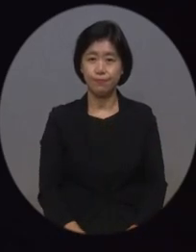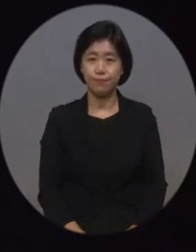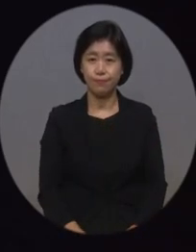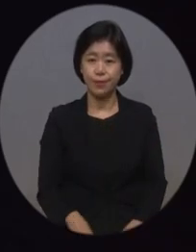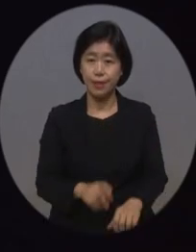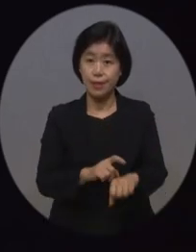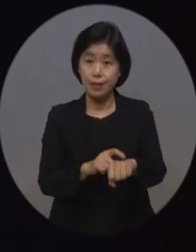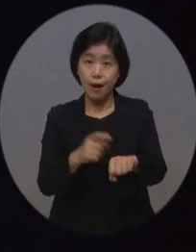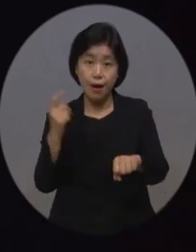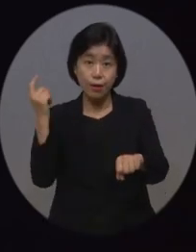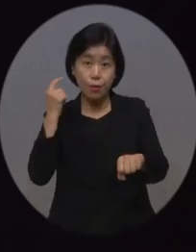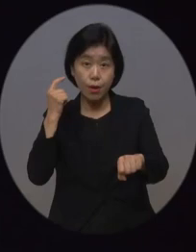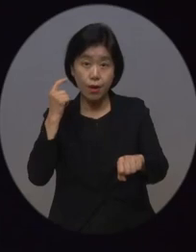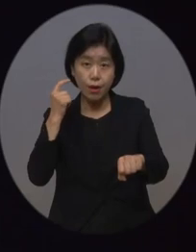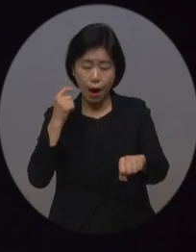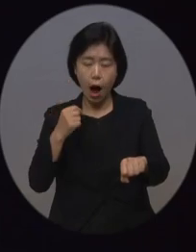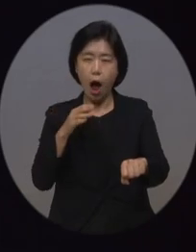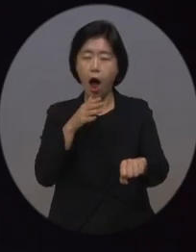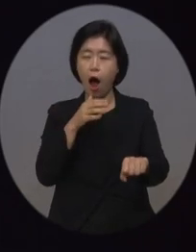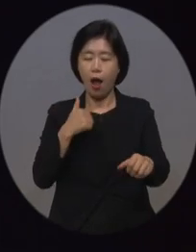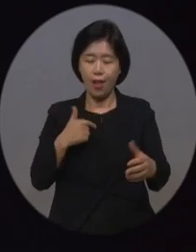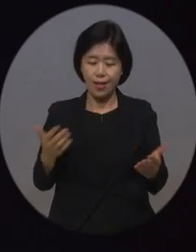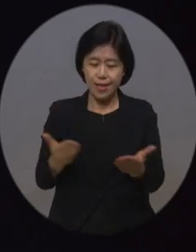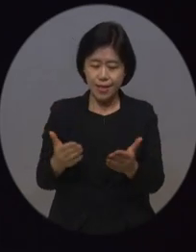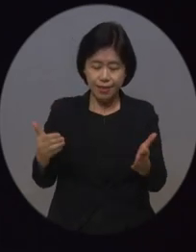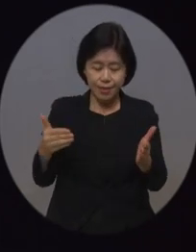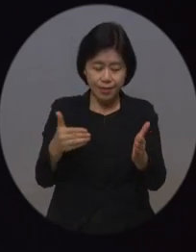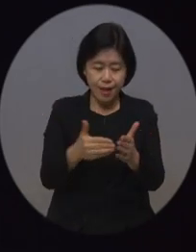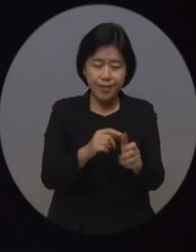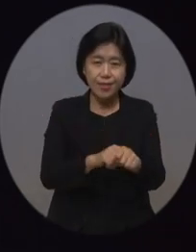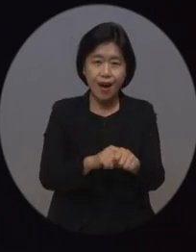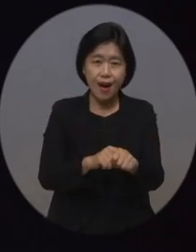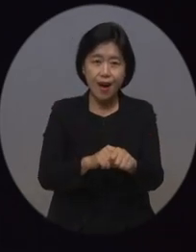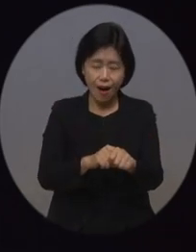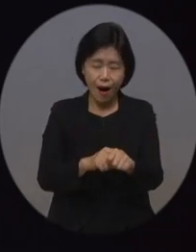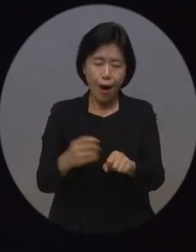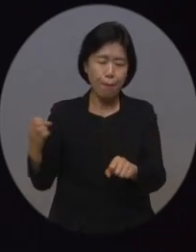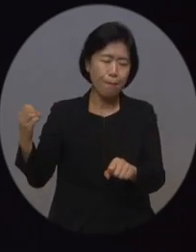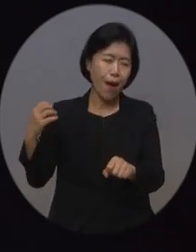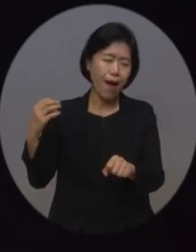뻐꾸기는 마감 시간이 다 되었다고 성화를 부린다.